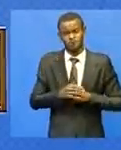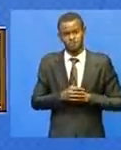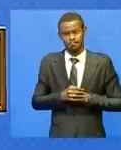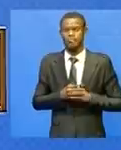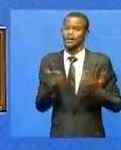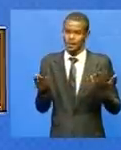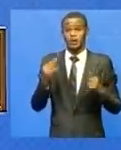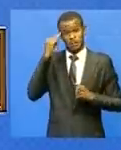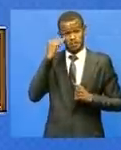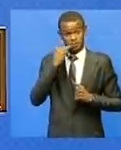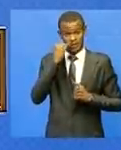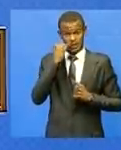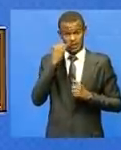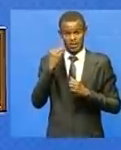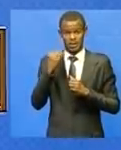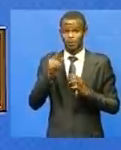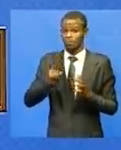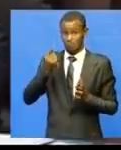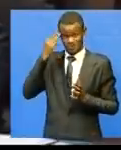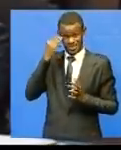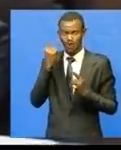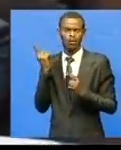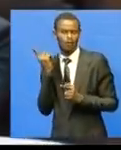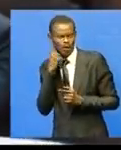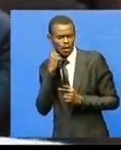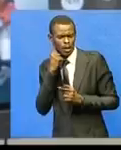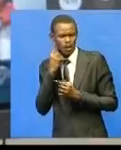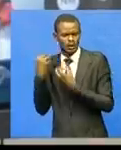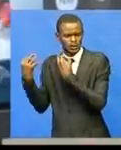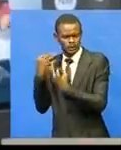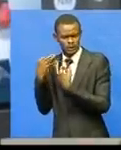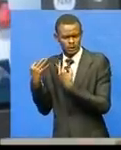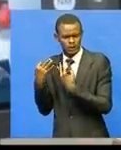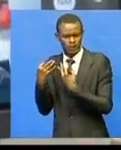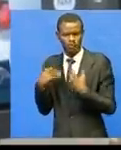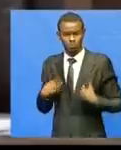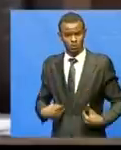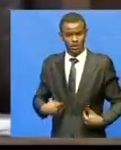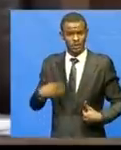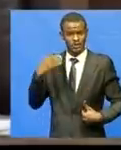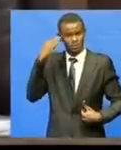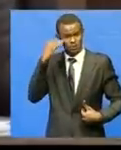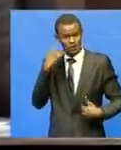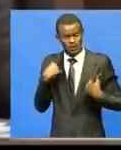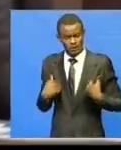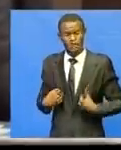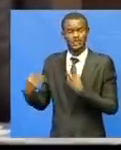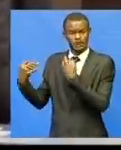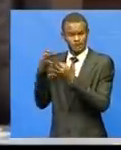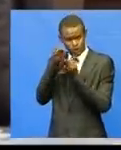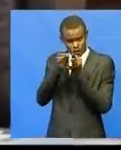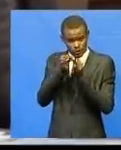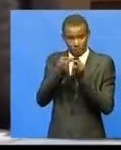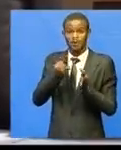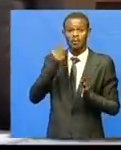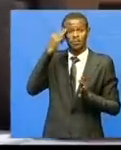Conseil que suite à l'instruction du Président de la République communiquée à la dernière réunion du Conseil des ministres, il a réuni